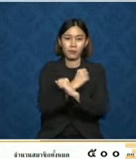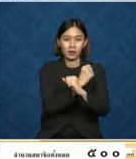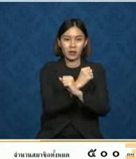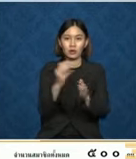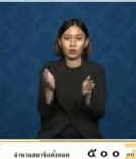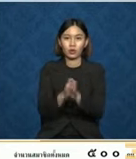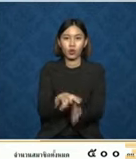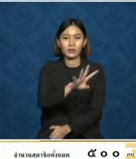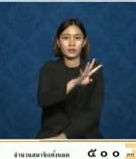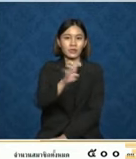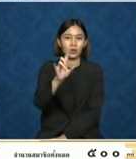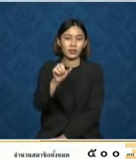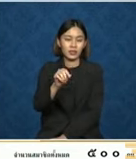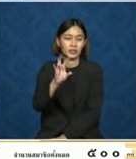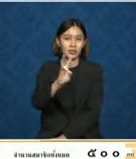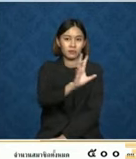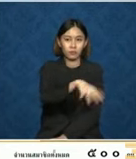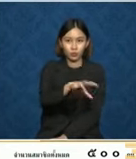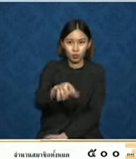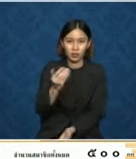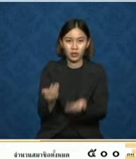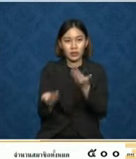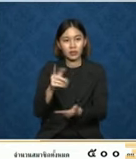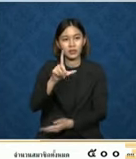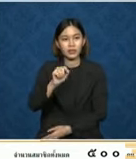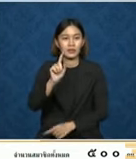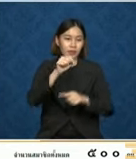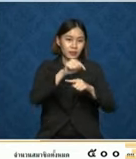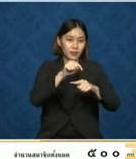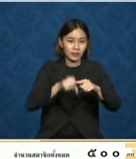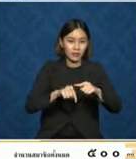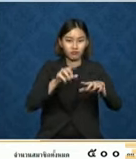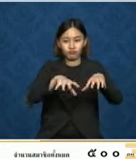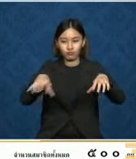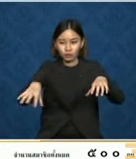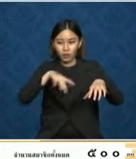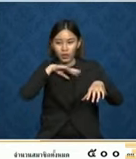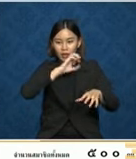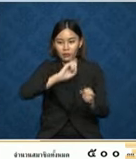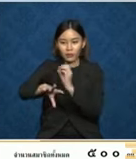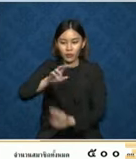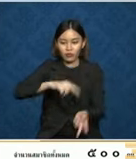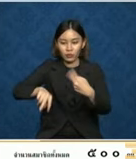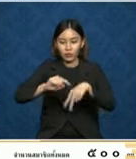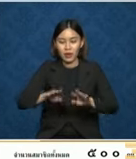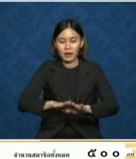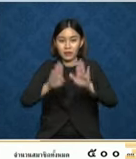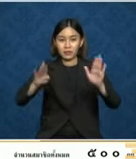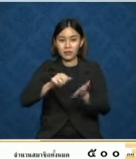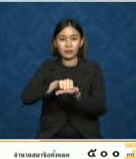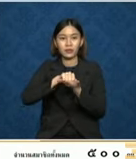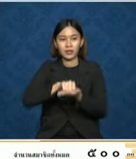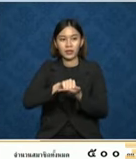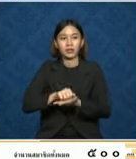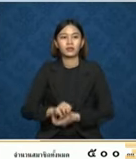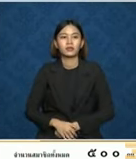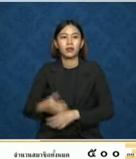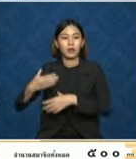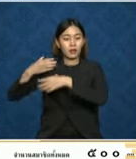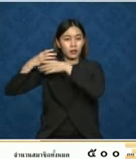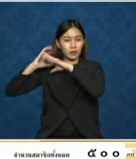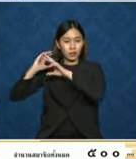มกว่า427แห่งหรือเป็น 21% ของสถานที่กำจัดขยะมูลฝอยที่เปิดดำเนินการอยู่แต่เมื่อย้อน